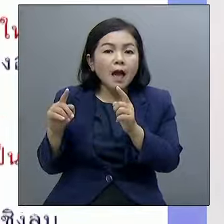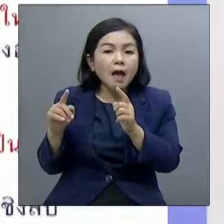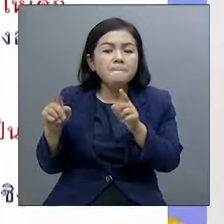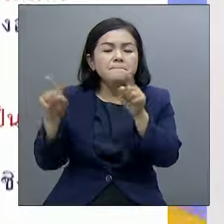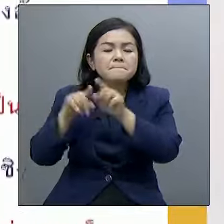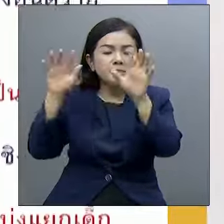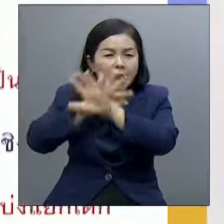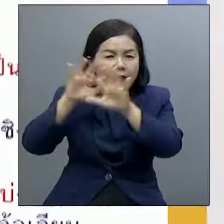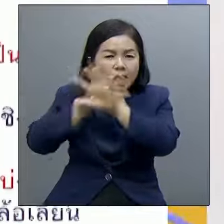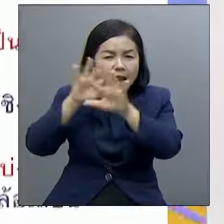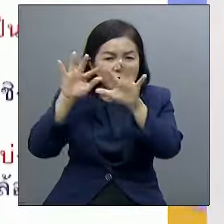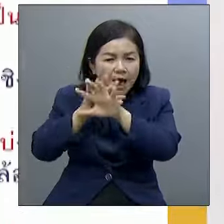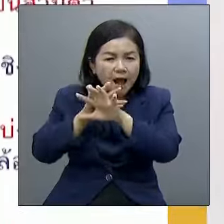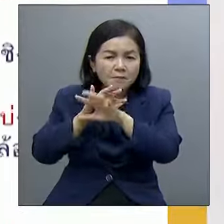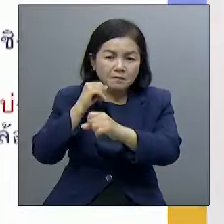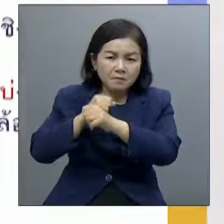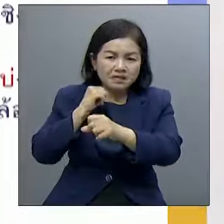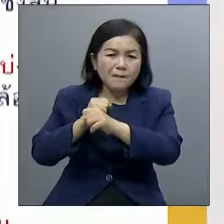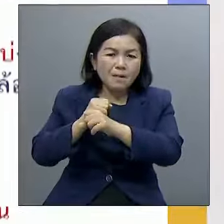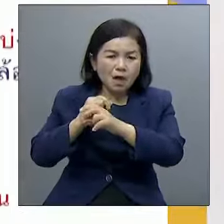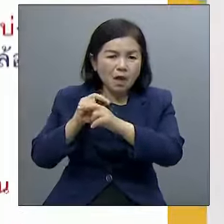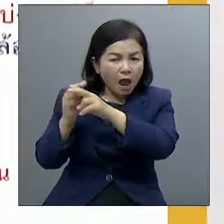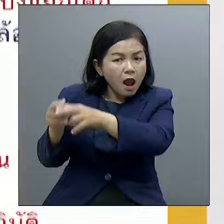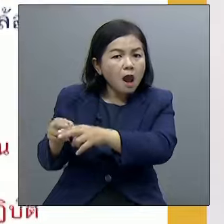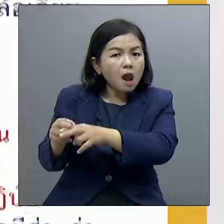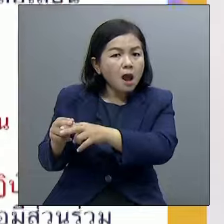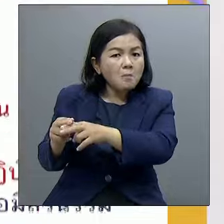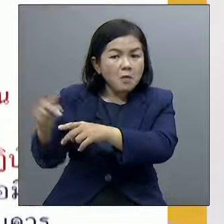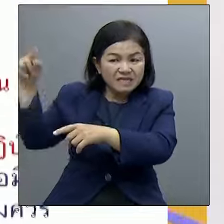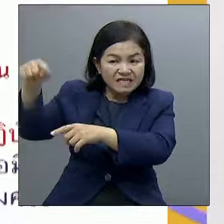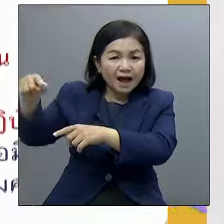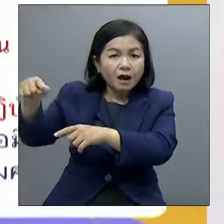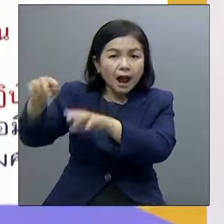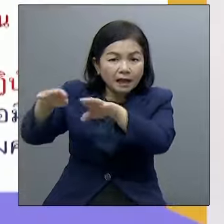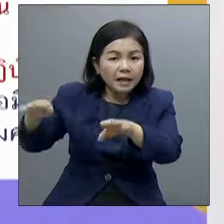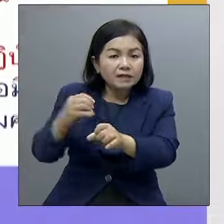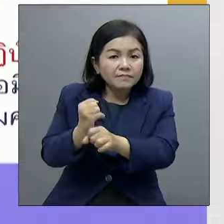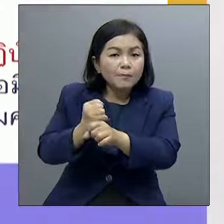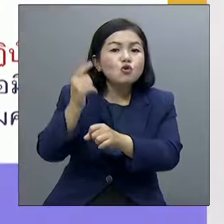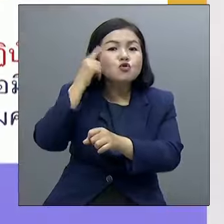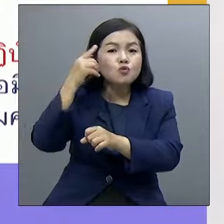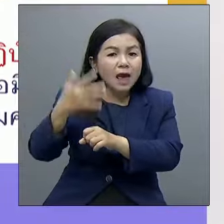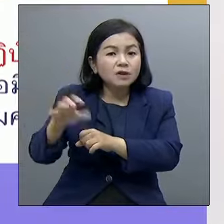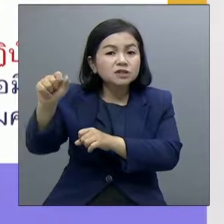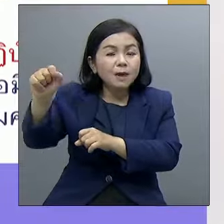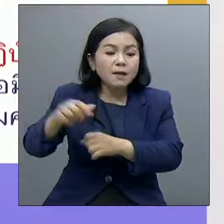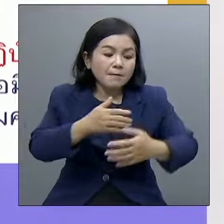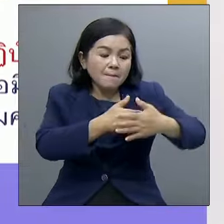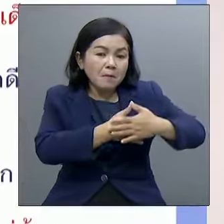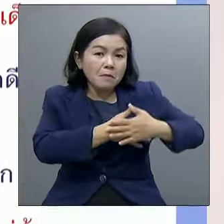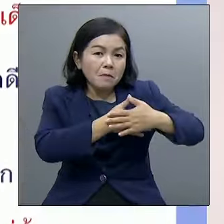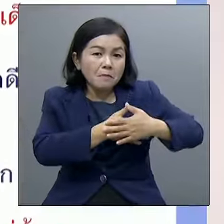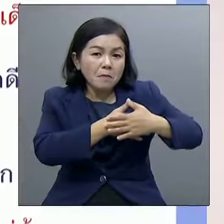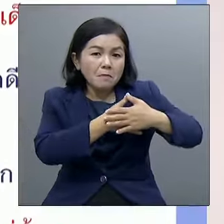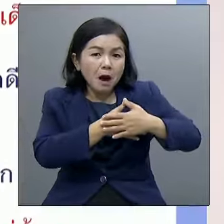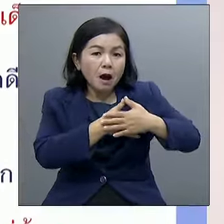เสมือนว่าเป็นคนกระทำเองเลย เพราะคุณเป็นคนที่มีวุฒิภาวะกว่าเด็ก คุณรู้อยู่แล้วเอาง่ายๆคำถามมา CPR มีใครเขาทำเวลา